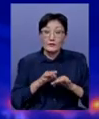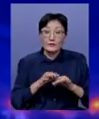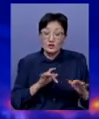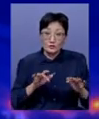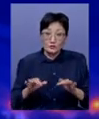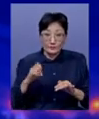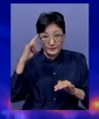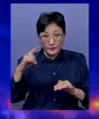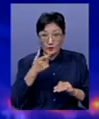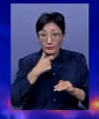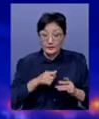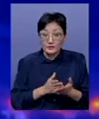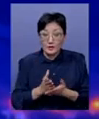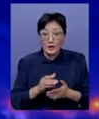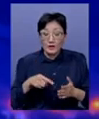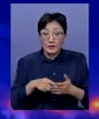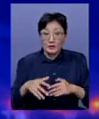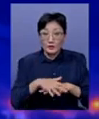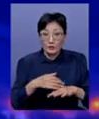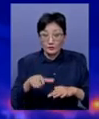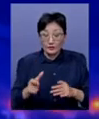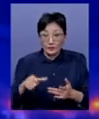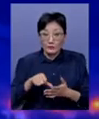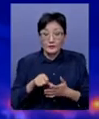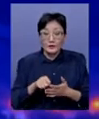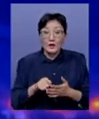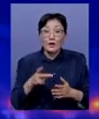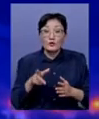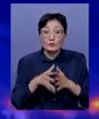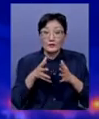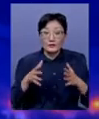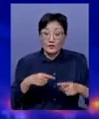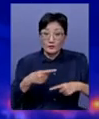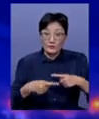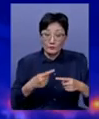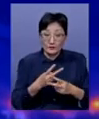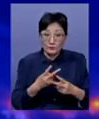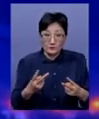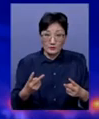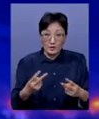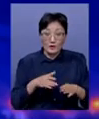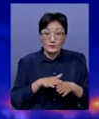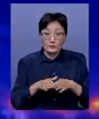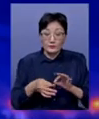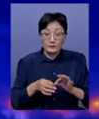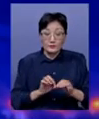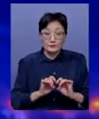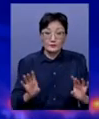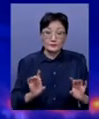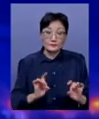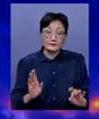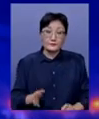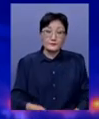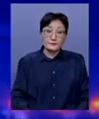іс-шараға қазақ зиялылары мен қала тұрғындары қатысып, халық әртісінің 3000-нан аса мұраларымен танысты. Толығырақ әріптесім Аяулым